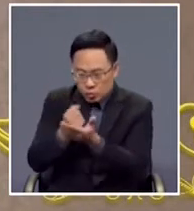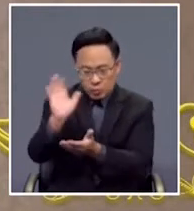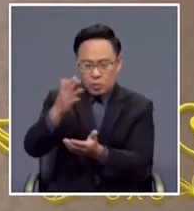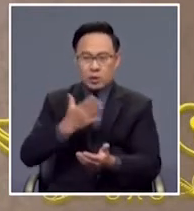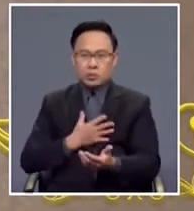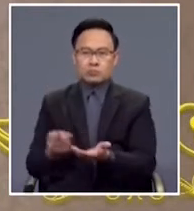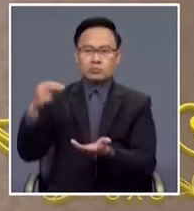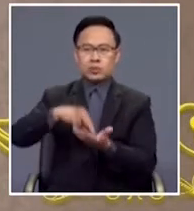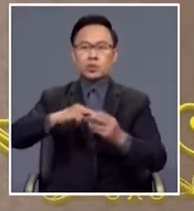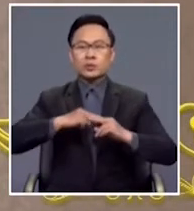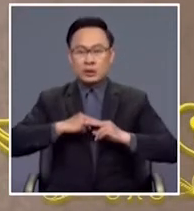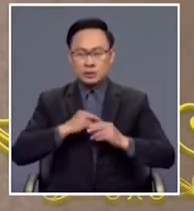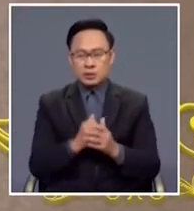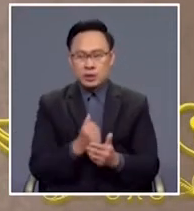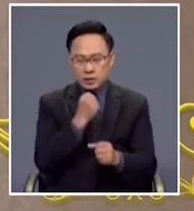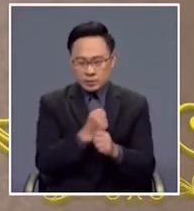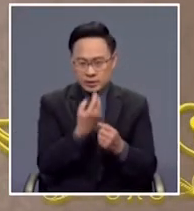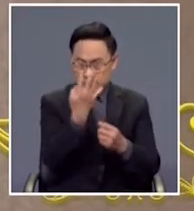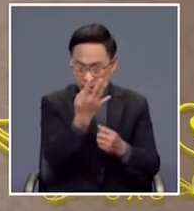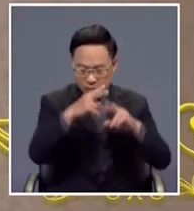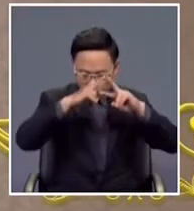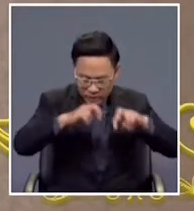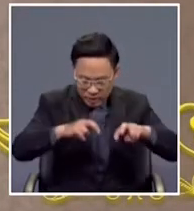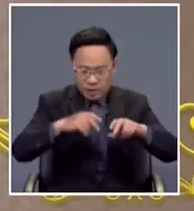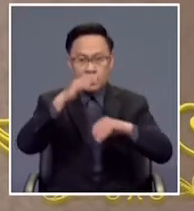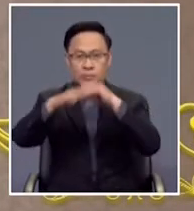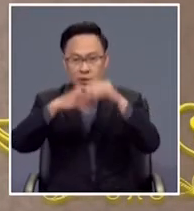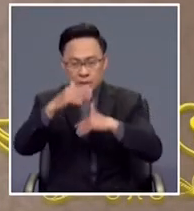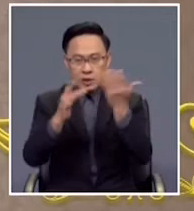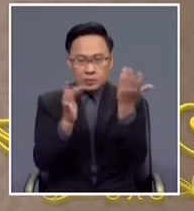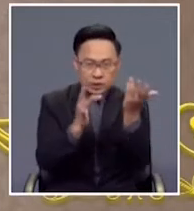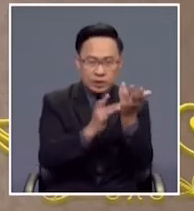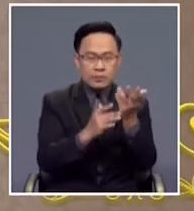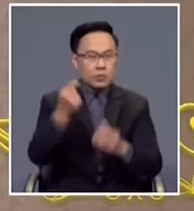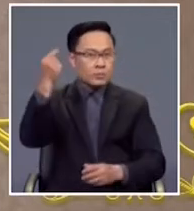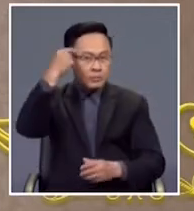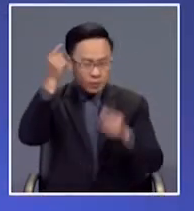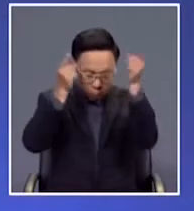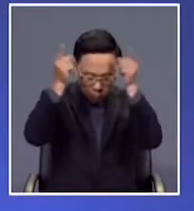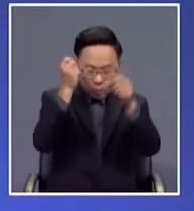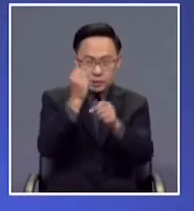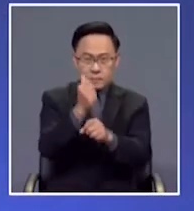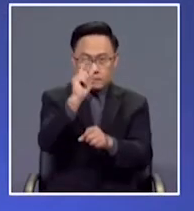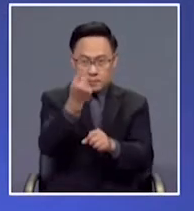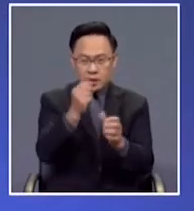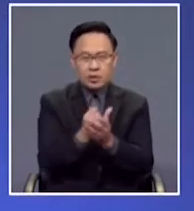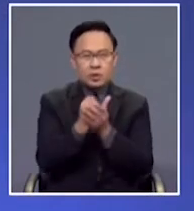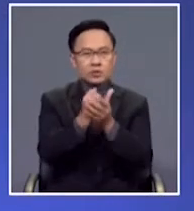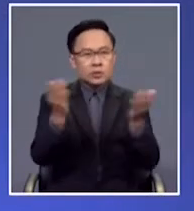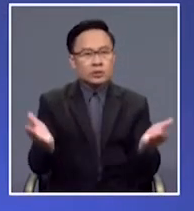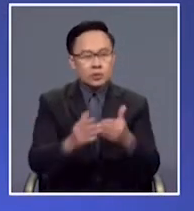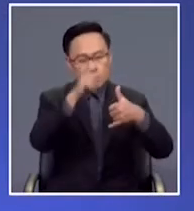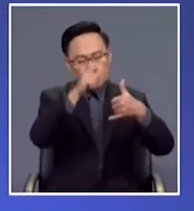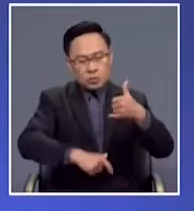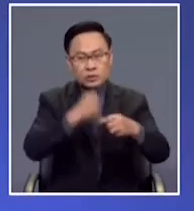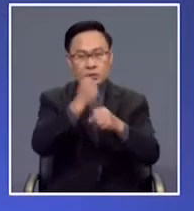องคือวิทยาการวิจัยและพัฒนานวัตกรรมและความคิดสร้างสรรค์โดยการเสริมสร้างศักยภาพบุคลาก